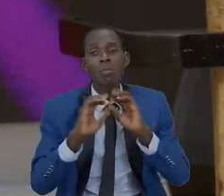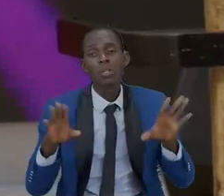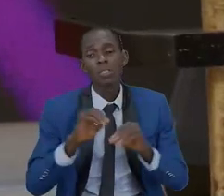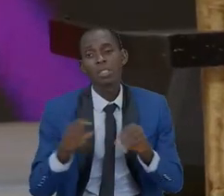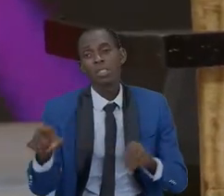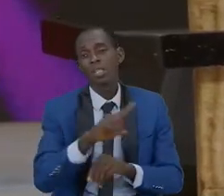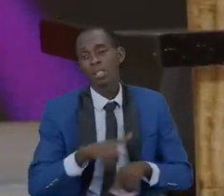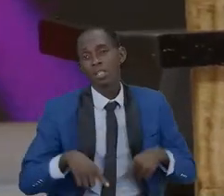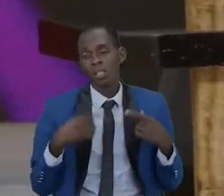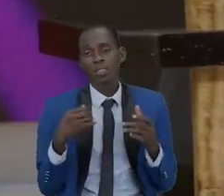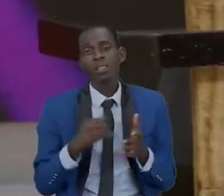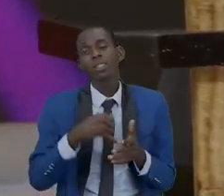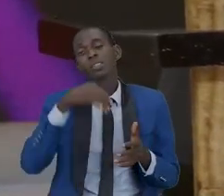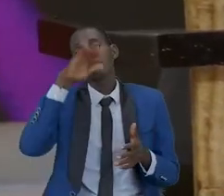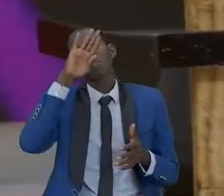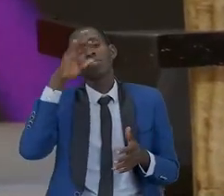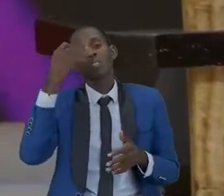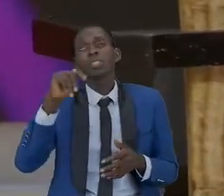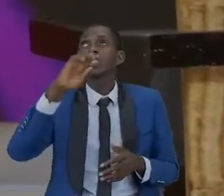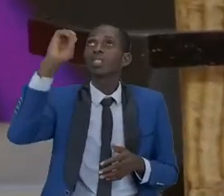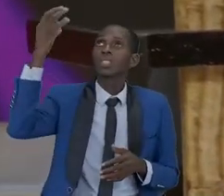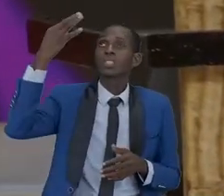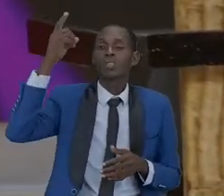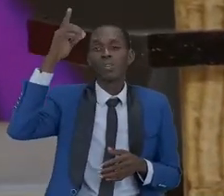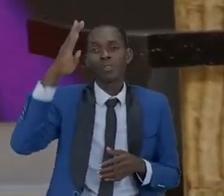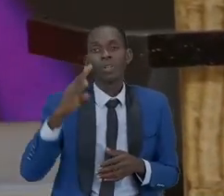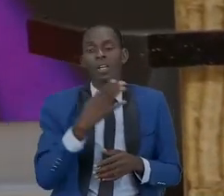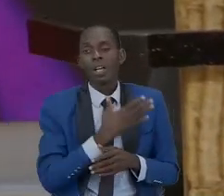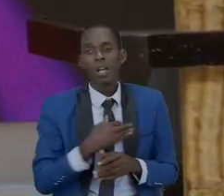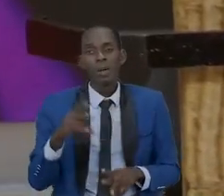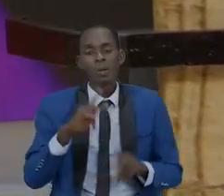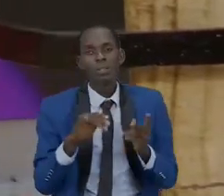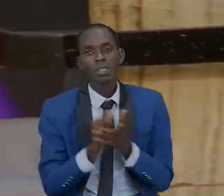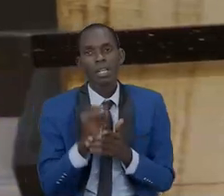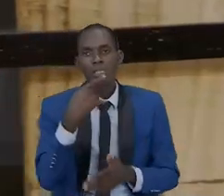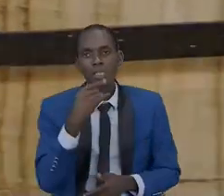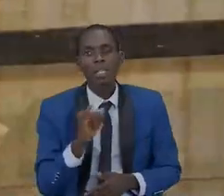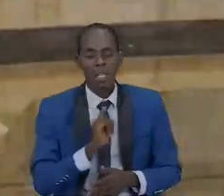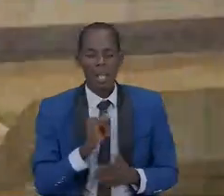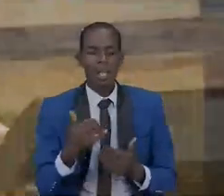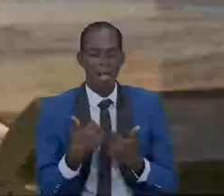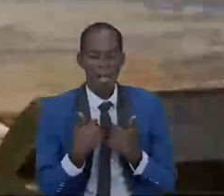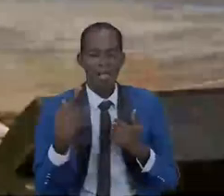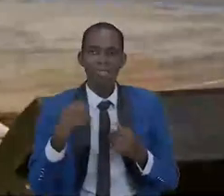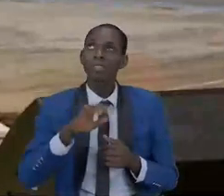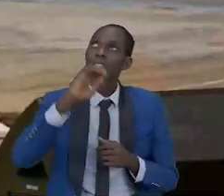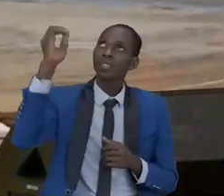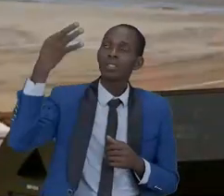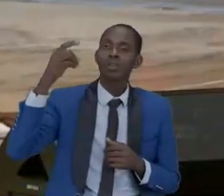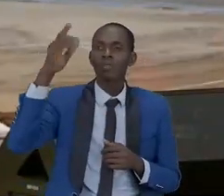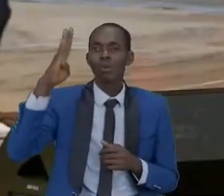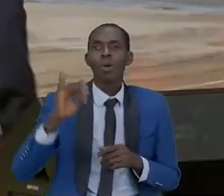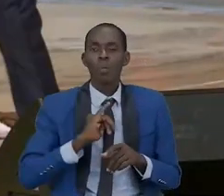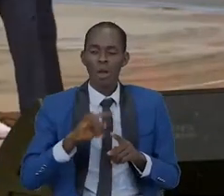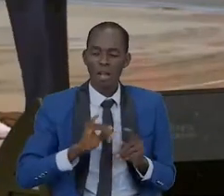rejettent la grâce de Dieu et ce qui disent j'ai la grâce de Dieu mais je laisse la grâce de Dieu